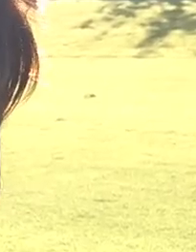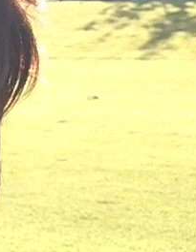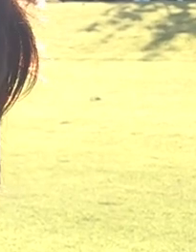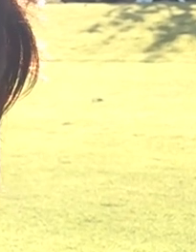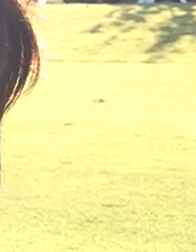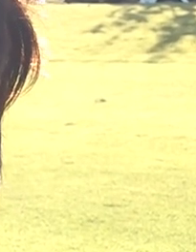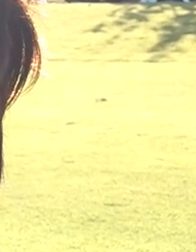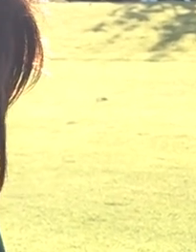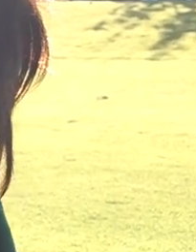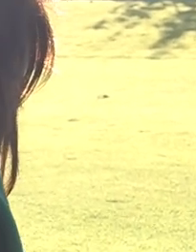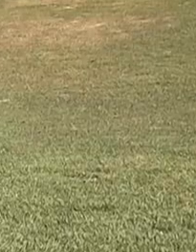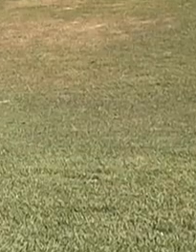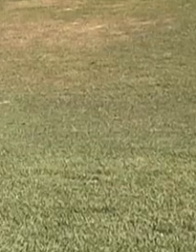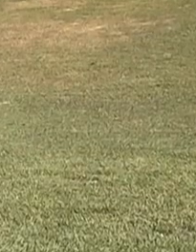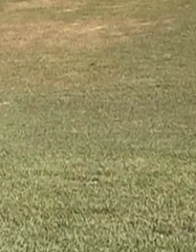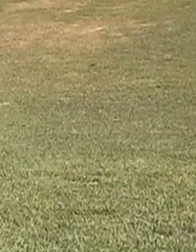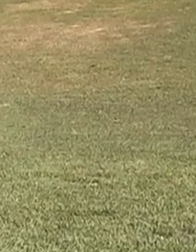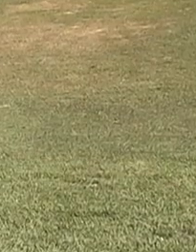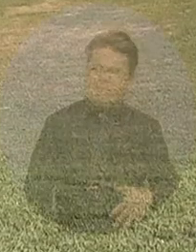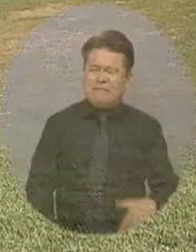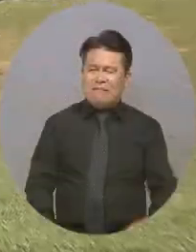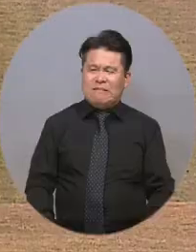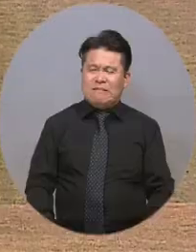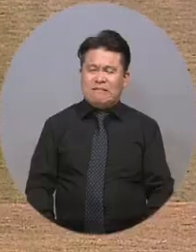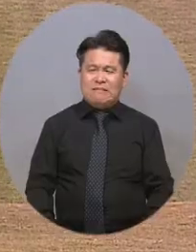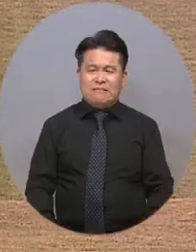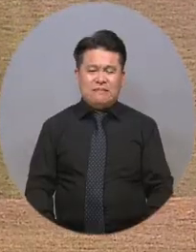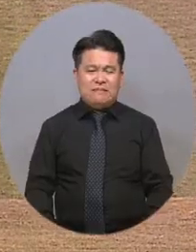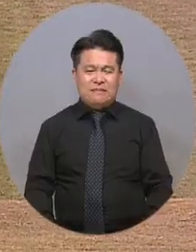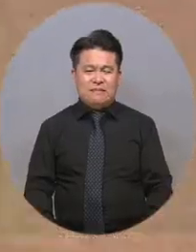좋았어. 아, 이런.